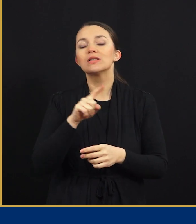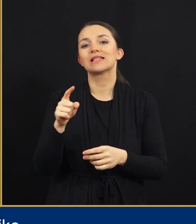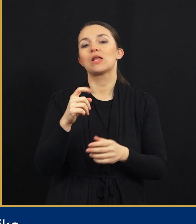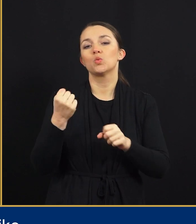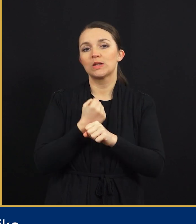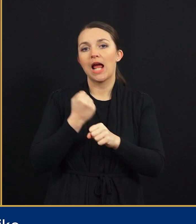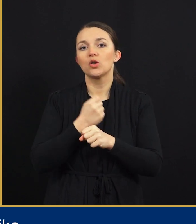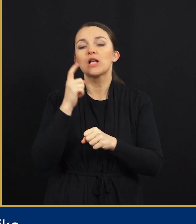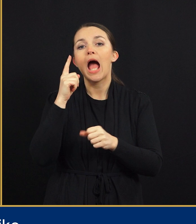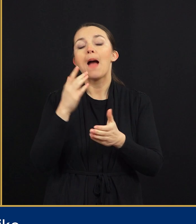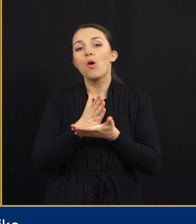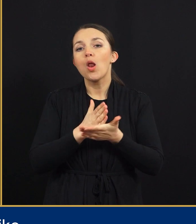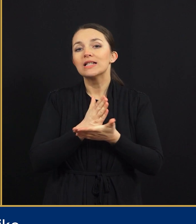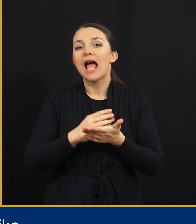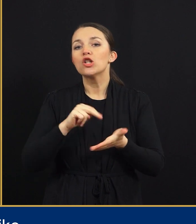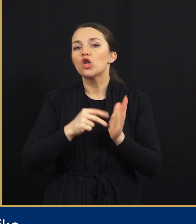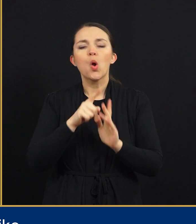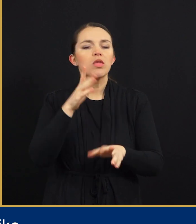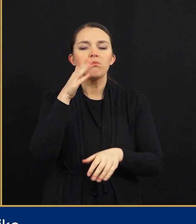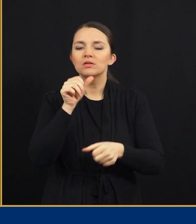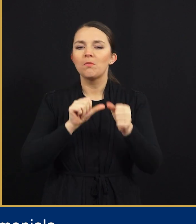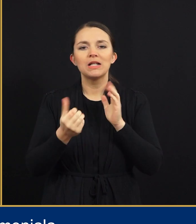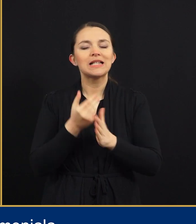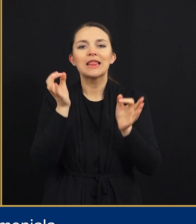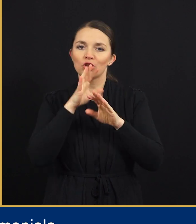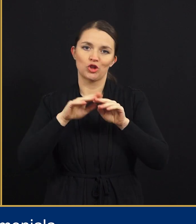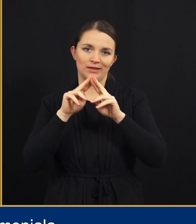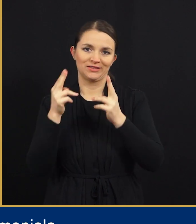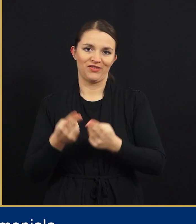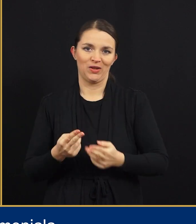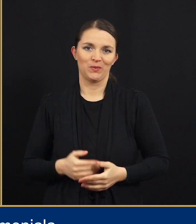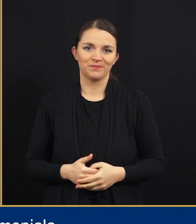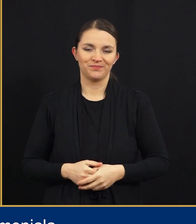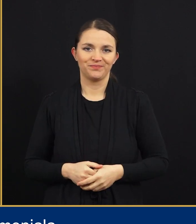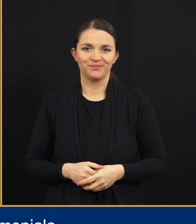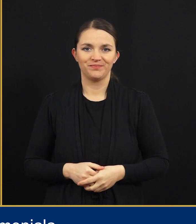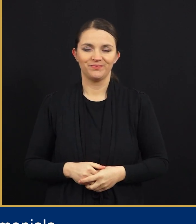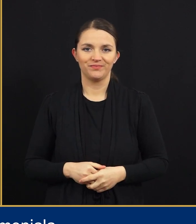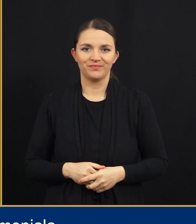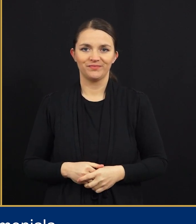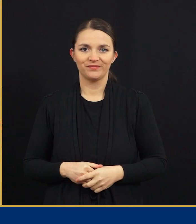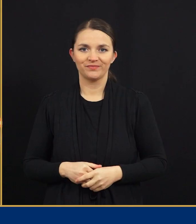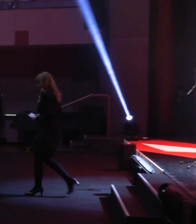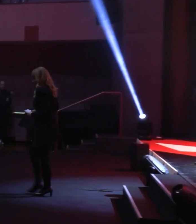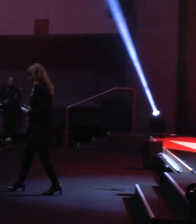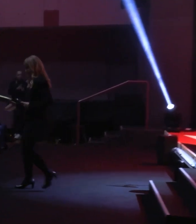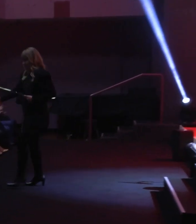Za oboje potrebuje veliko radovednosti in vztrajnosti, a poklica inženirka ne bi zamenjala za nič na svetu.